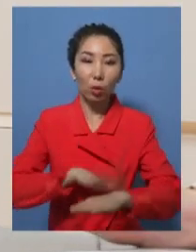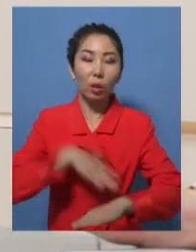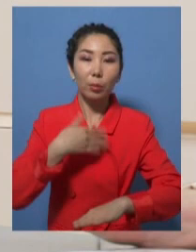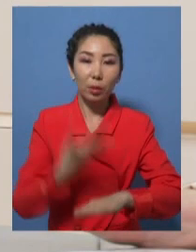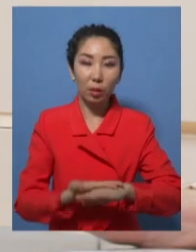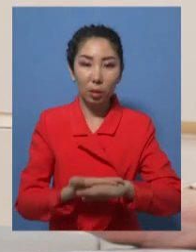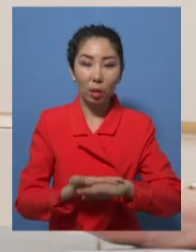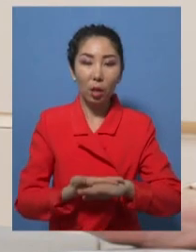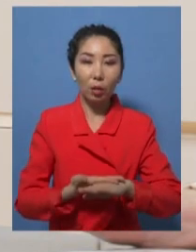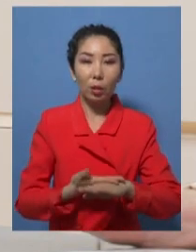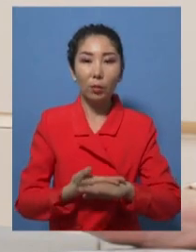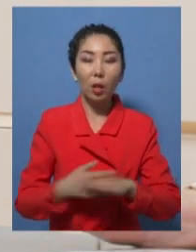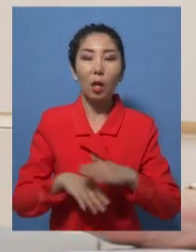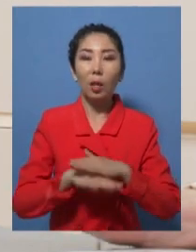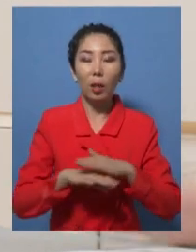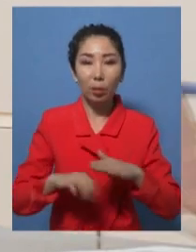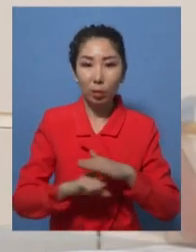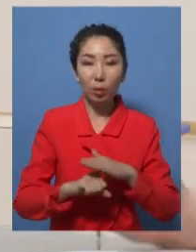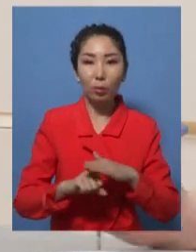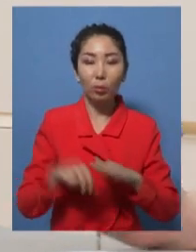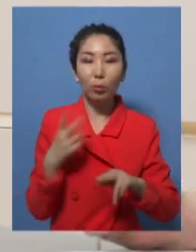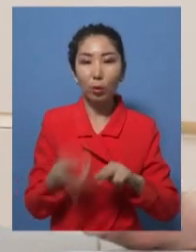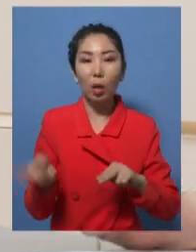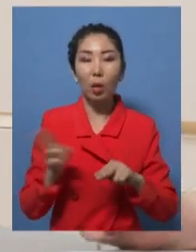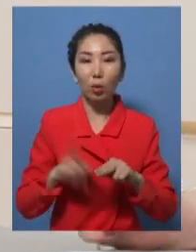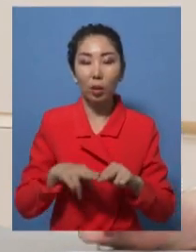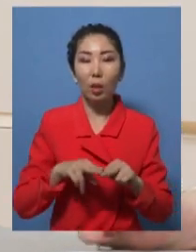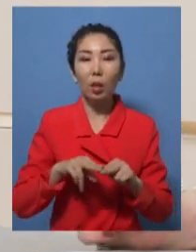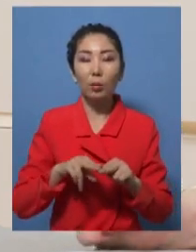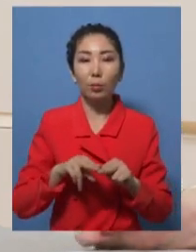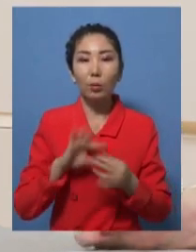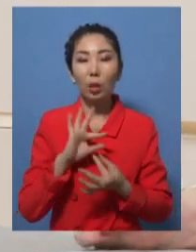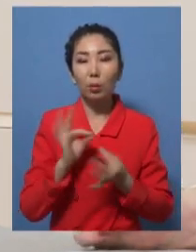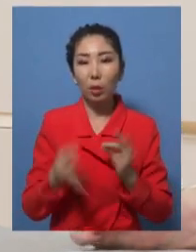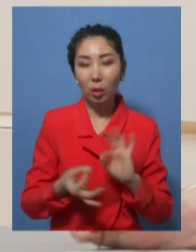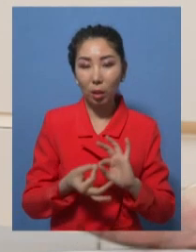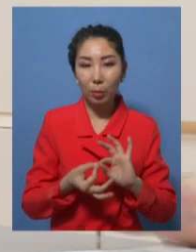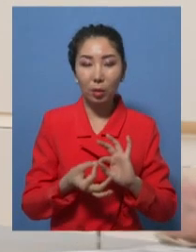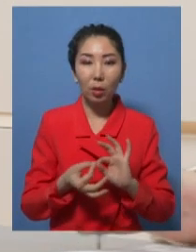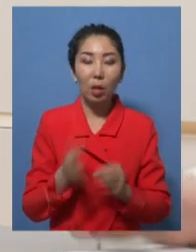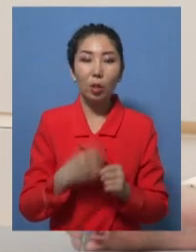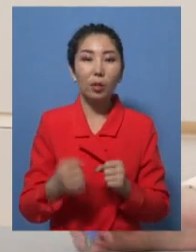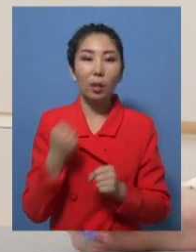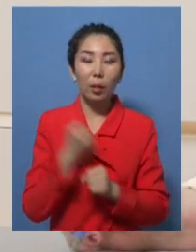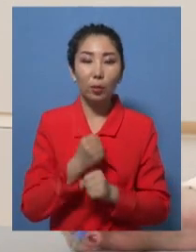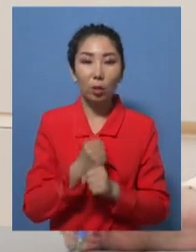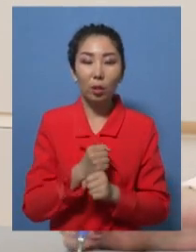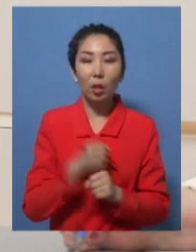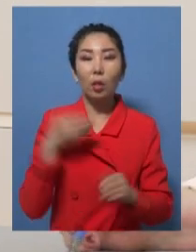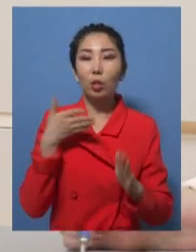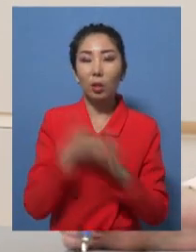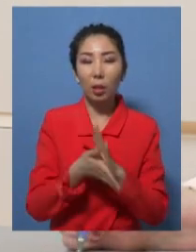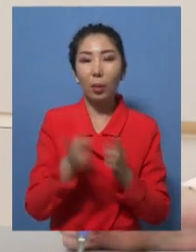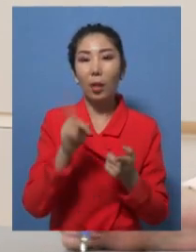қылмыс. Сосын жаңа алаяқтық қылмыстарда ауыр қылмыстар. Бұл да ауыр қылмыстарға жатады. Әрине ол енді қылмыстың жаңағы жасалған келтірген